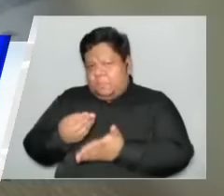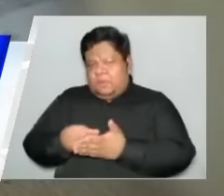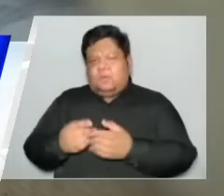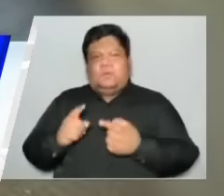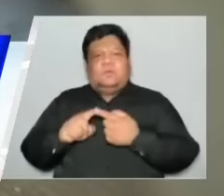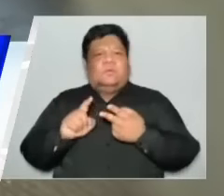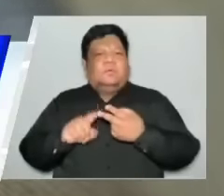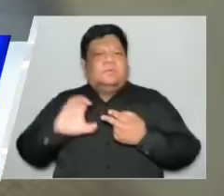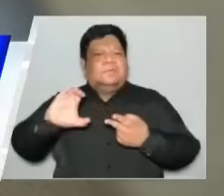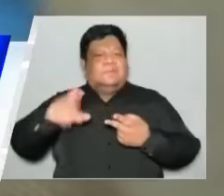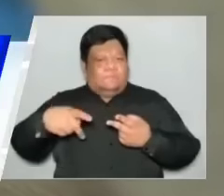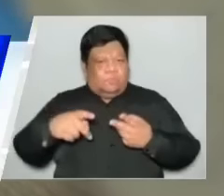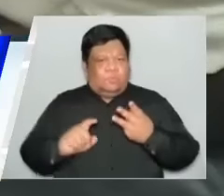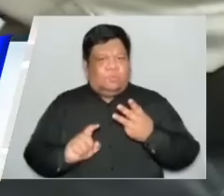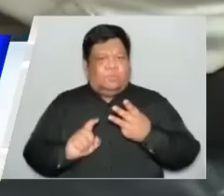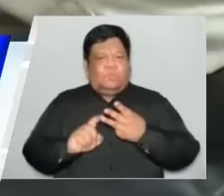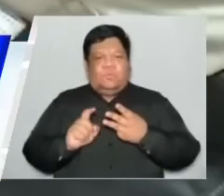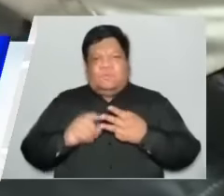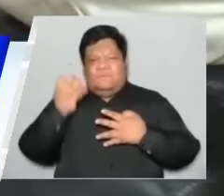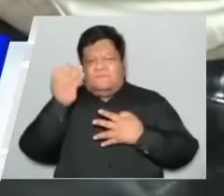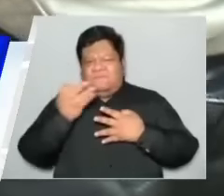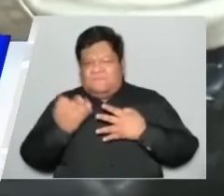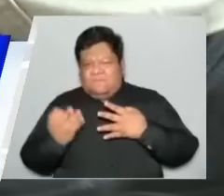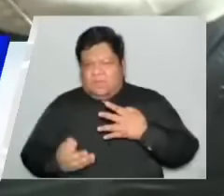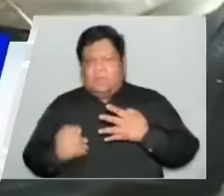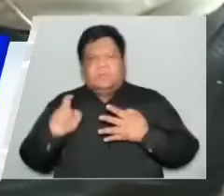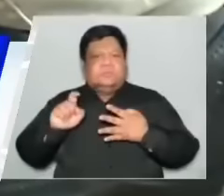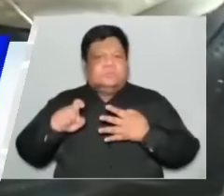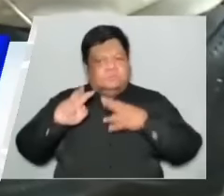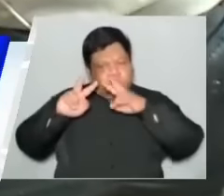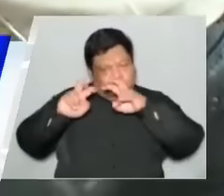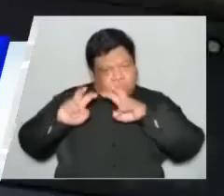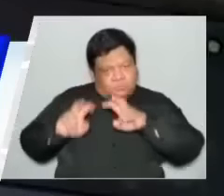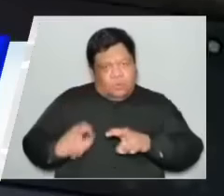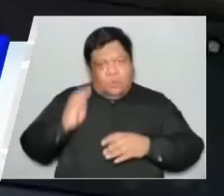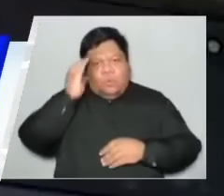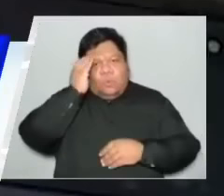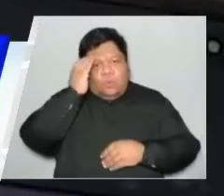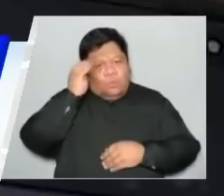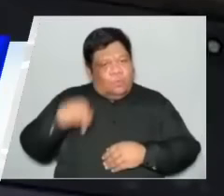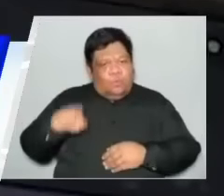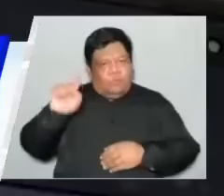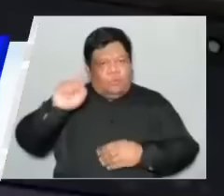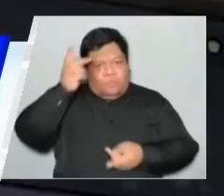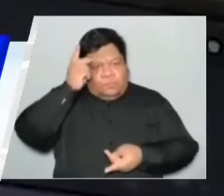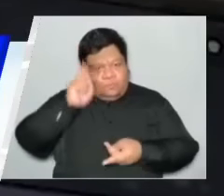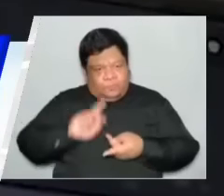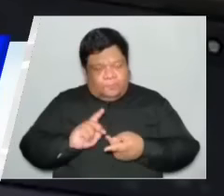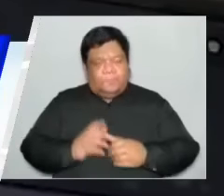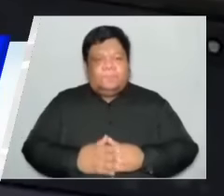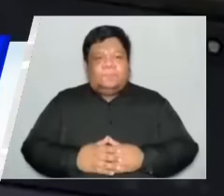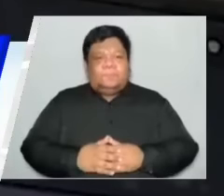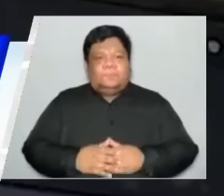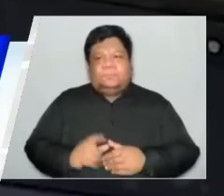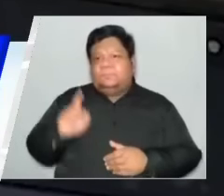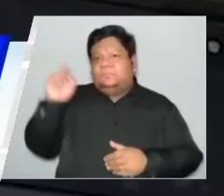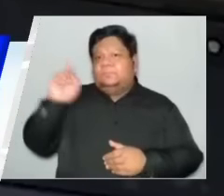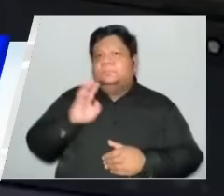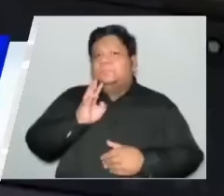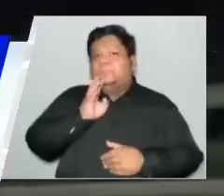mga dokumento na kailangan pang suriin para matukoy kung para saan. Pwedeng yan din yung cellphone na ginamit na